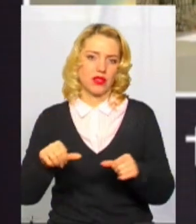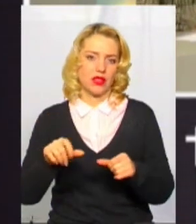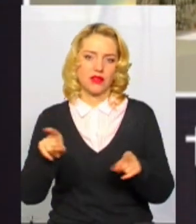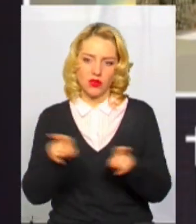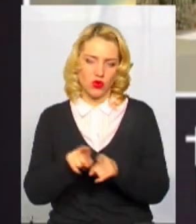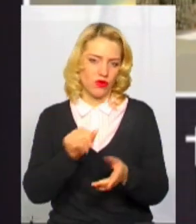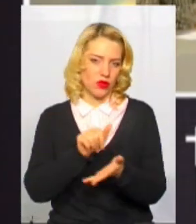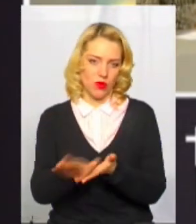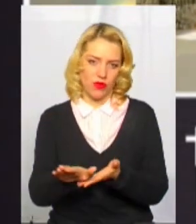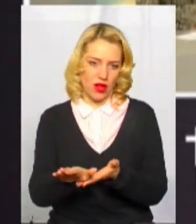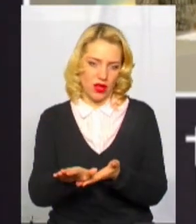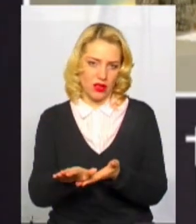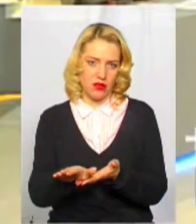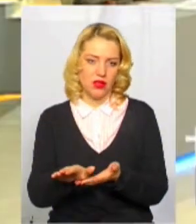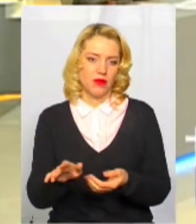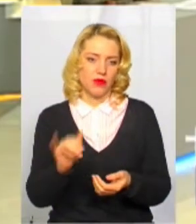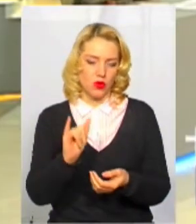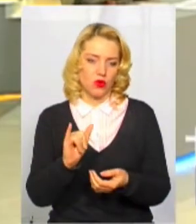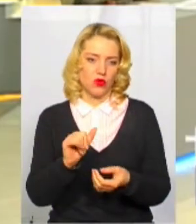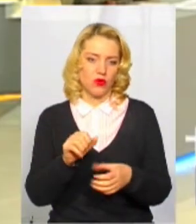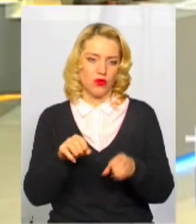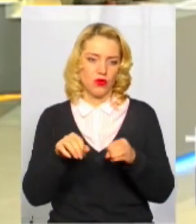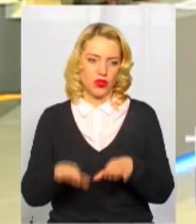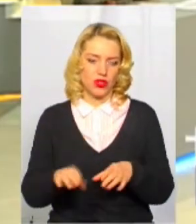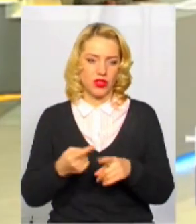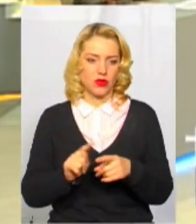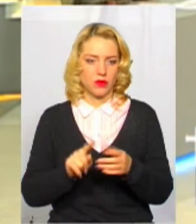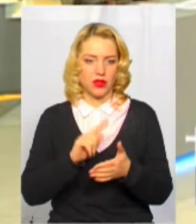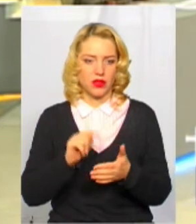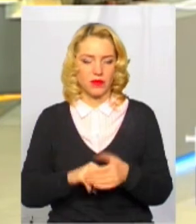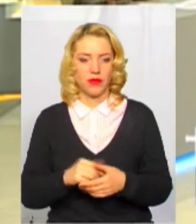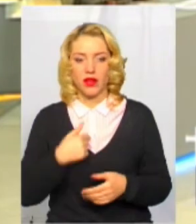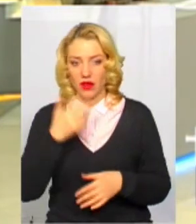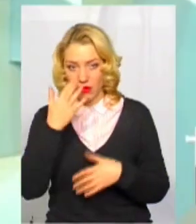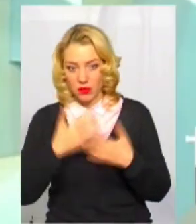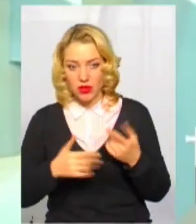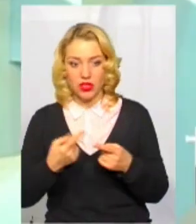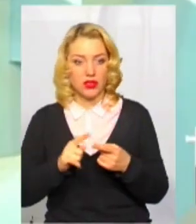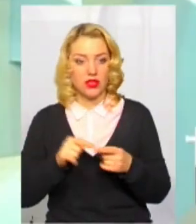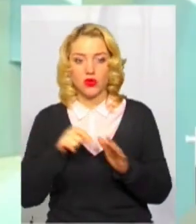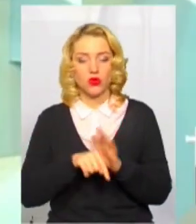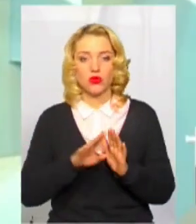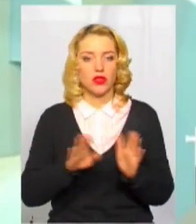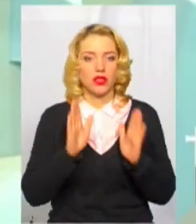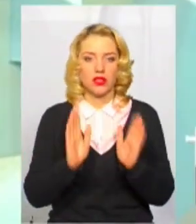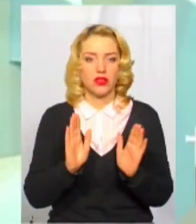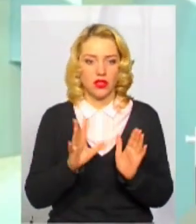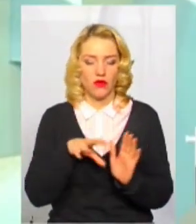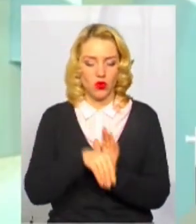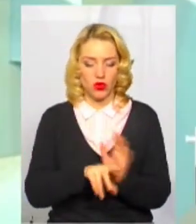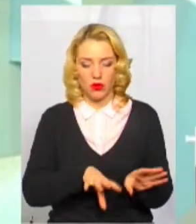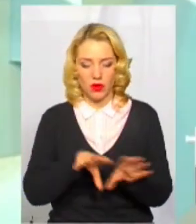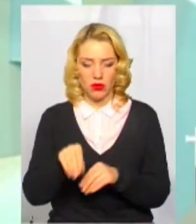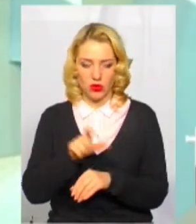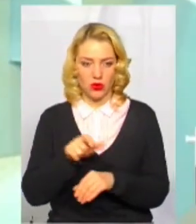комісії. Але в області теж цікаво, чи є такі. Ну, в першу чергу. Я вибачаюсь, але це стосується не тільки внутрішньопереміщених осіб.